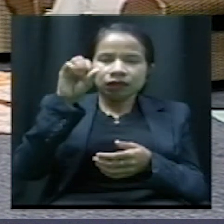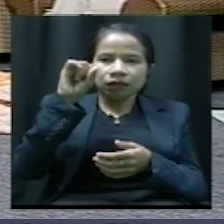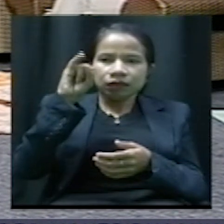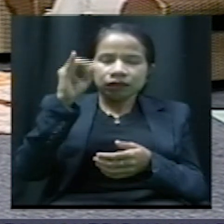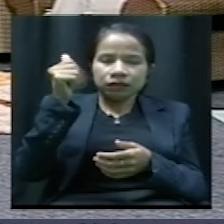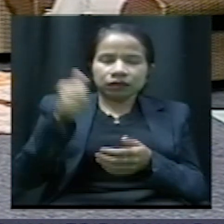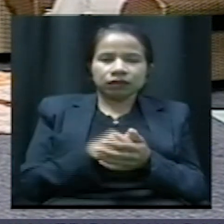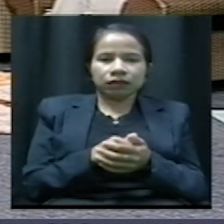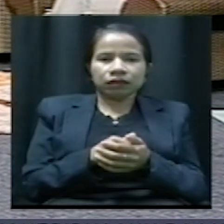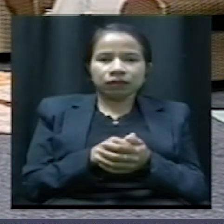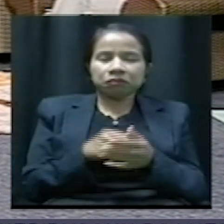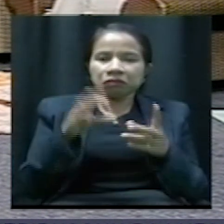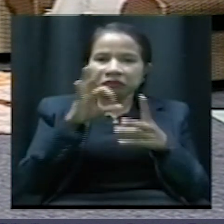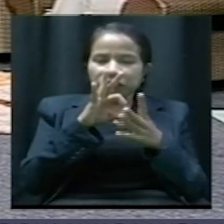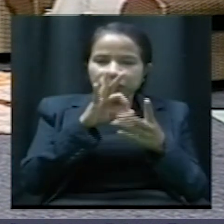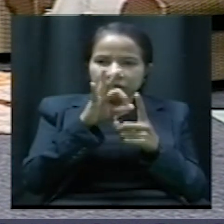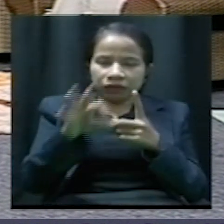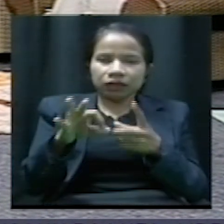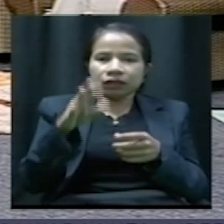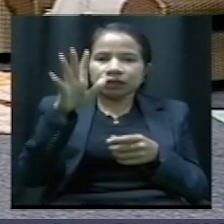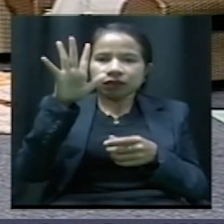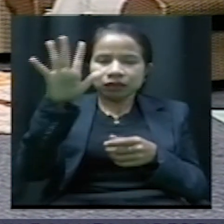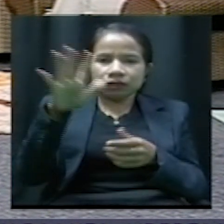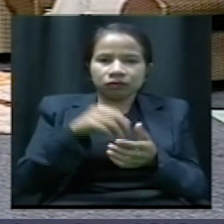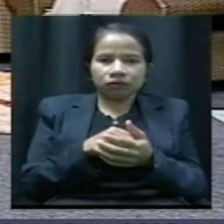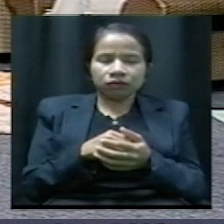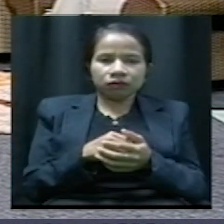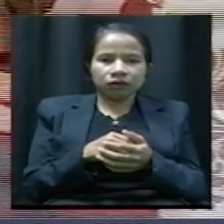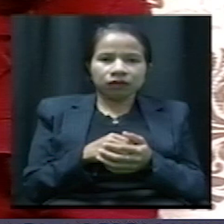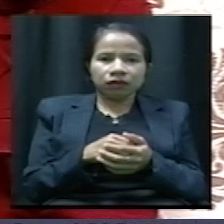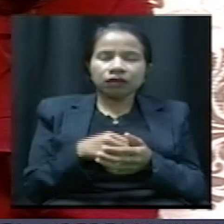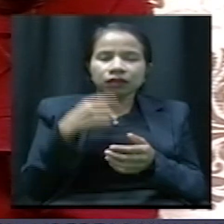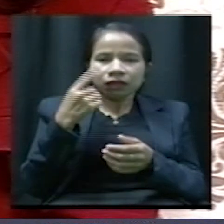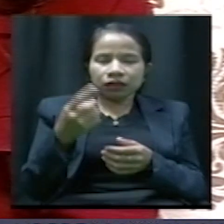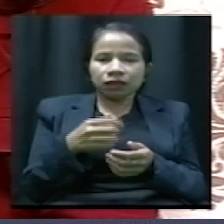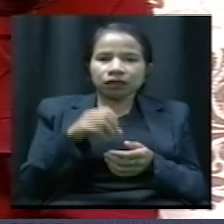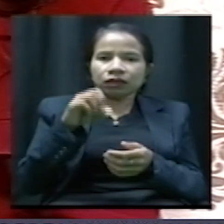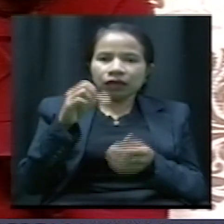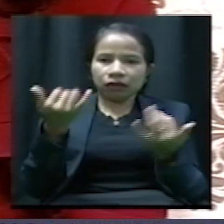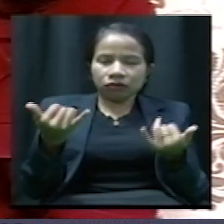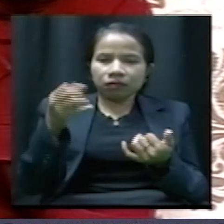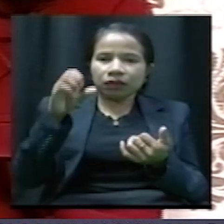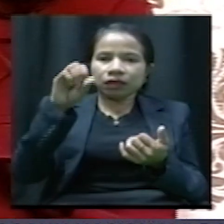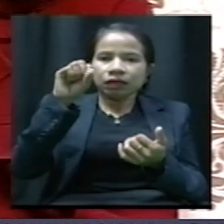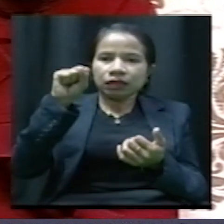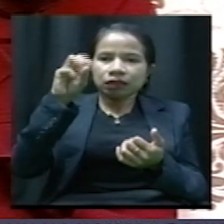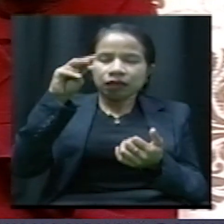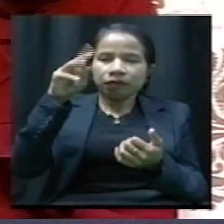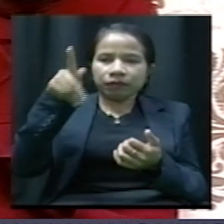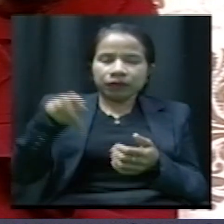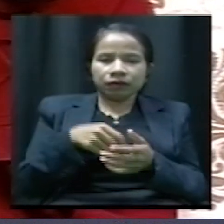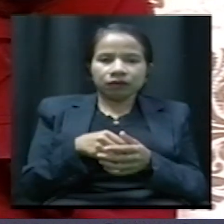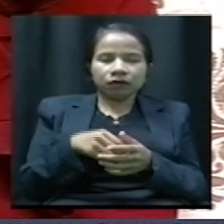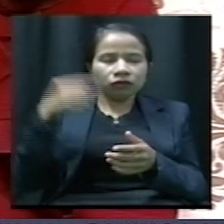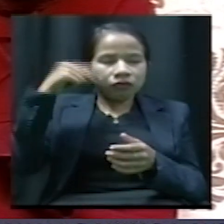ne seita quando compara ne nivelada ho SMP artinya sira governo sirau ya plano para tu hasil saya